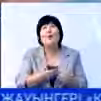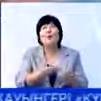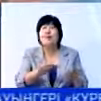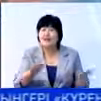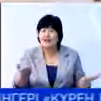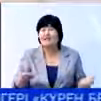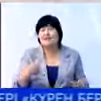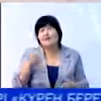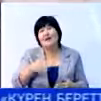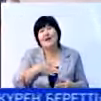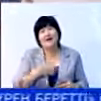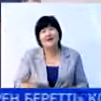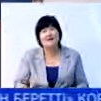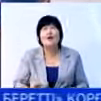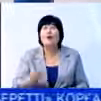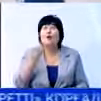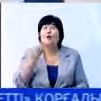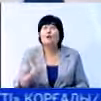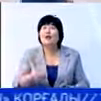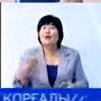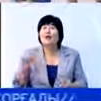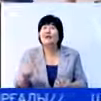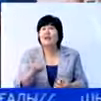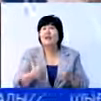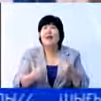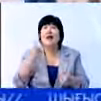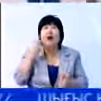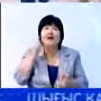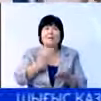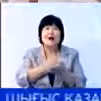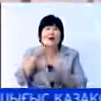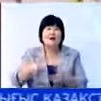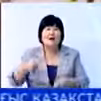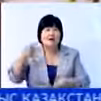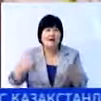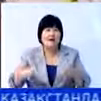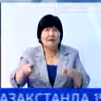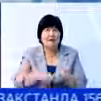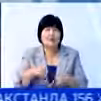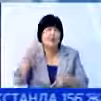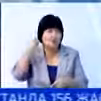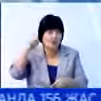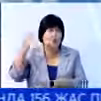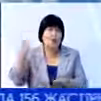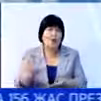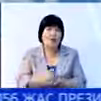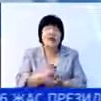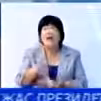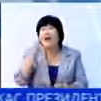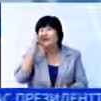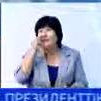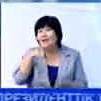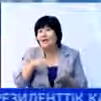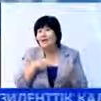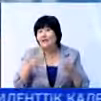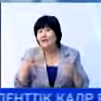Қонақжайлықтарыңызға мың алғыс. Үш күнге созылған тартысты бәсекеде алматылық ардагерлер қарсылас шақ келтірмей, жеңіс тұғырынан көрінді. Ал Шымкент қаласынан